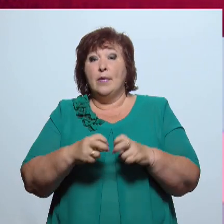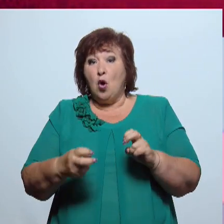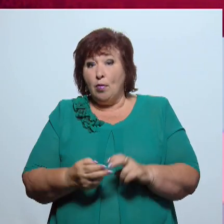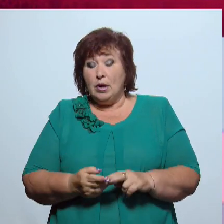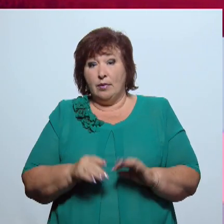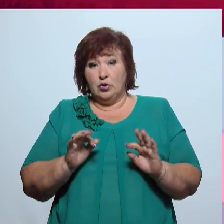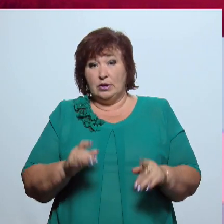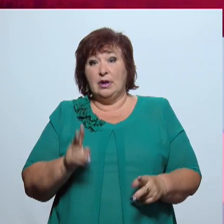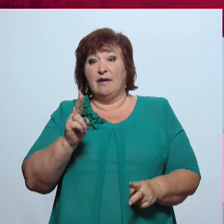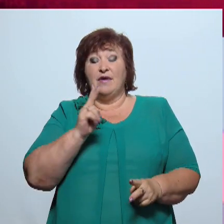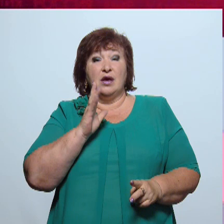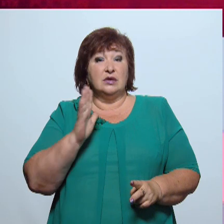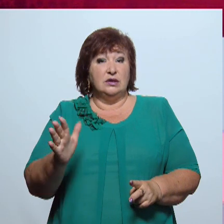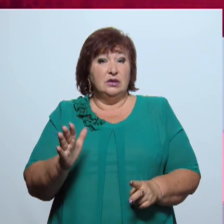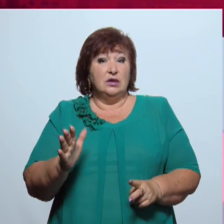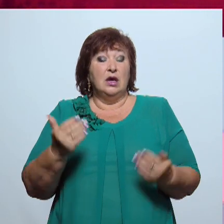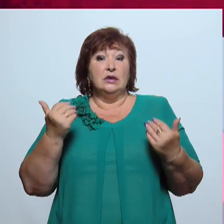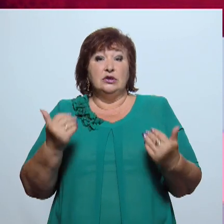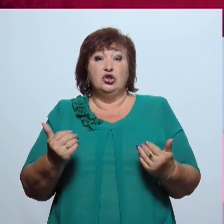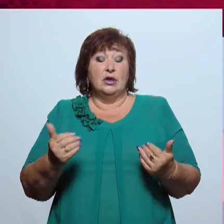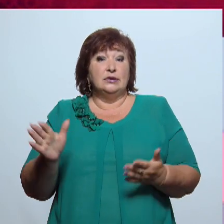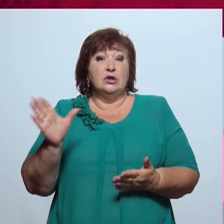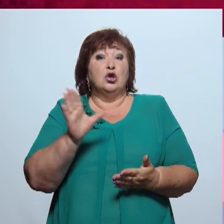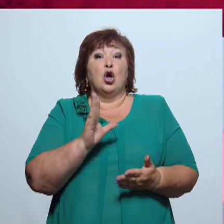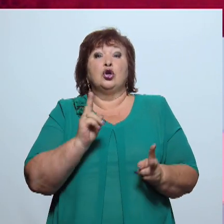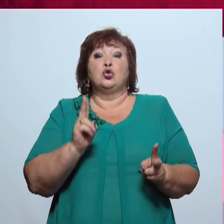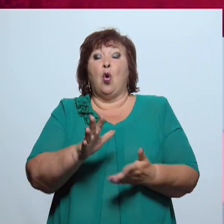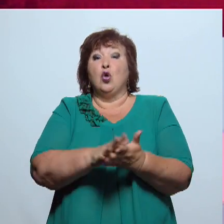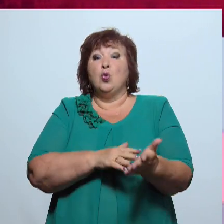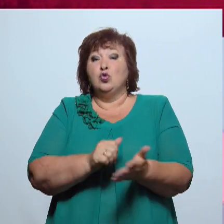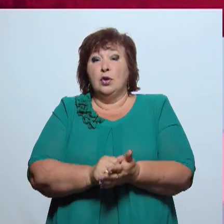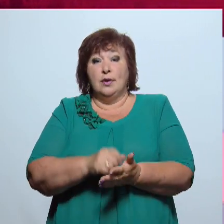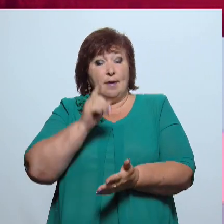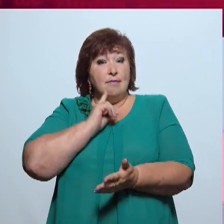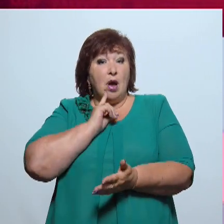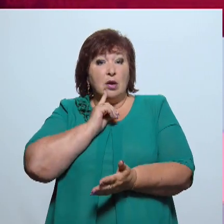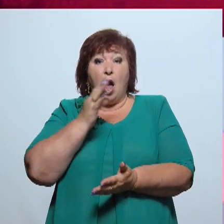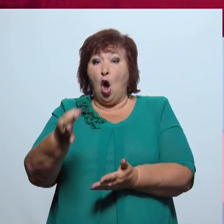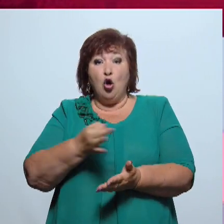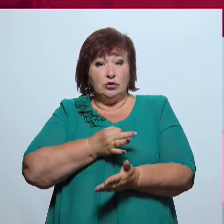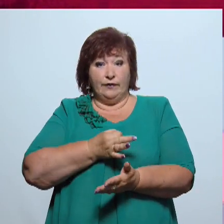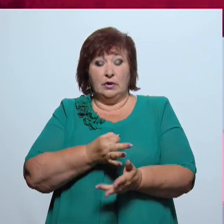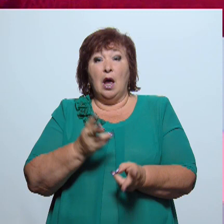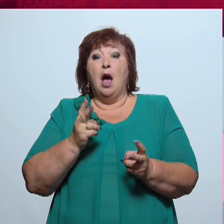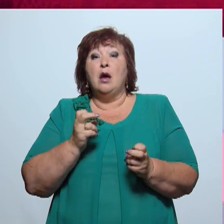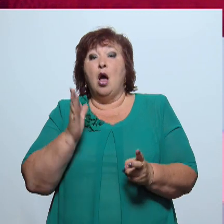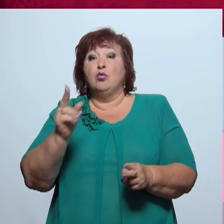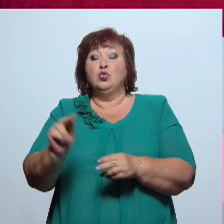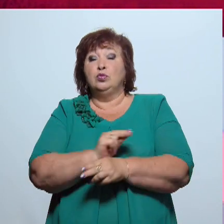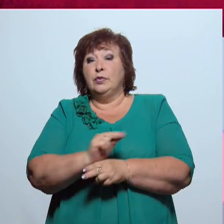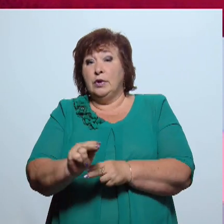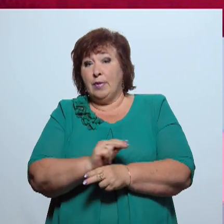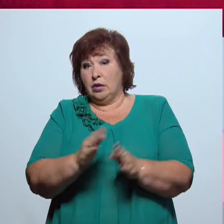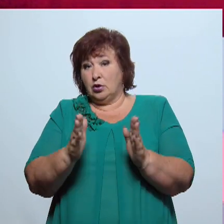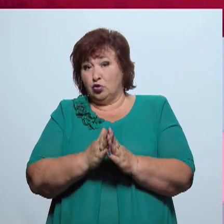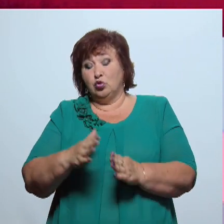есть и в других квартирах. У администрации города есть версия причин обрушения, но пока нет ответа на вопрос, как восстанавливать дом.